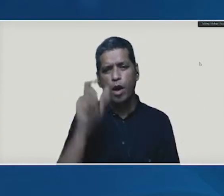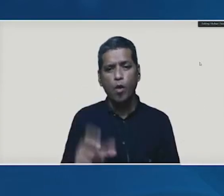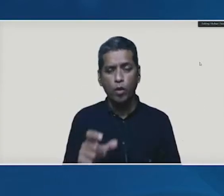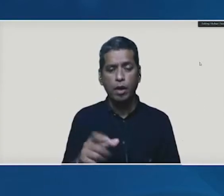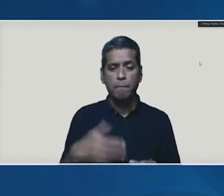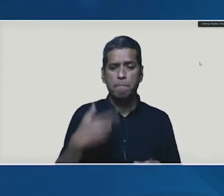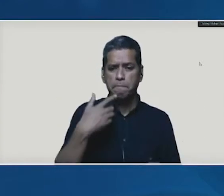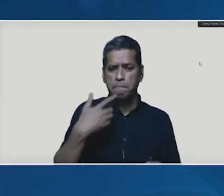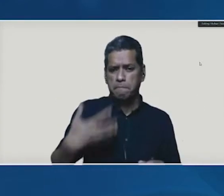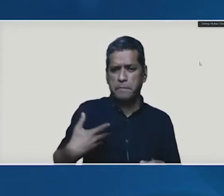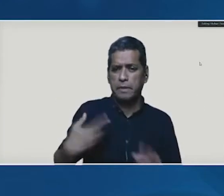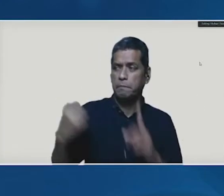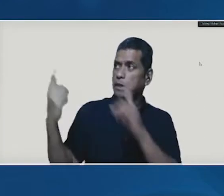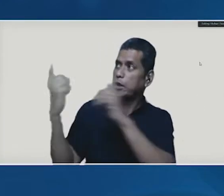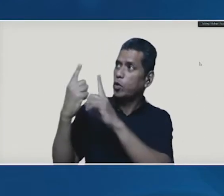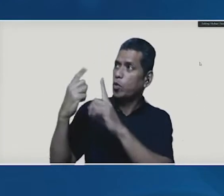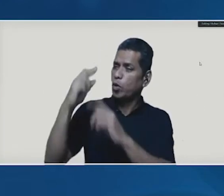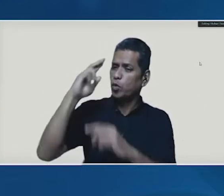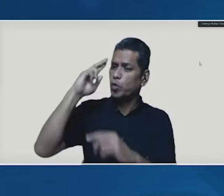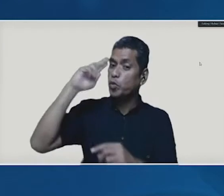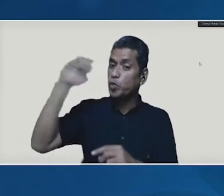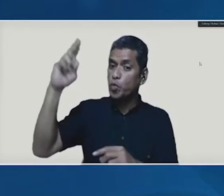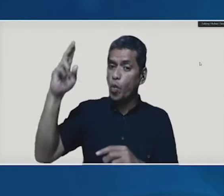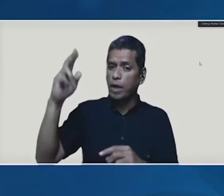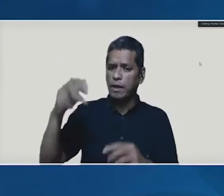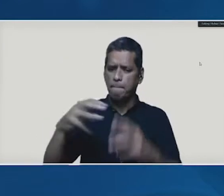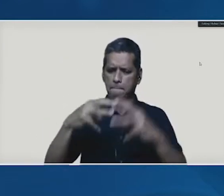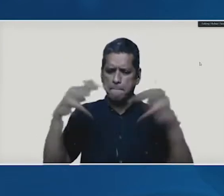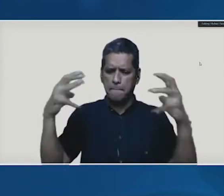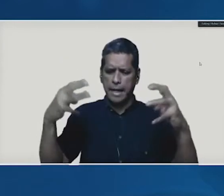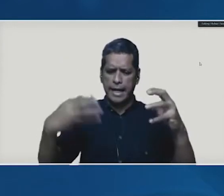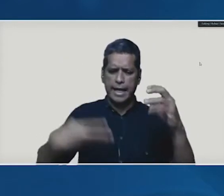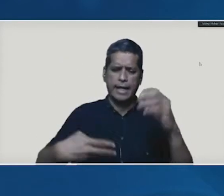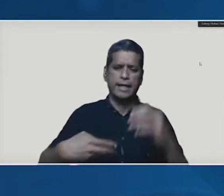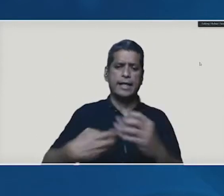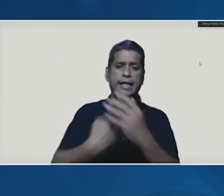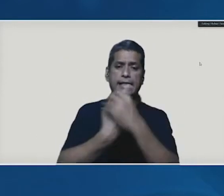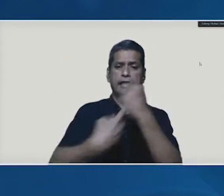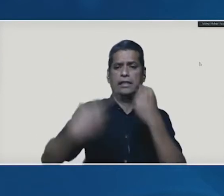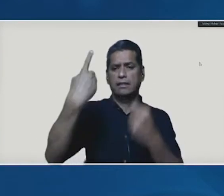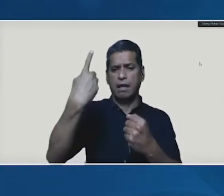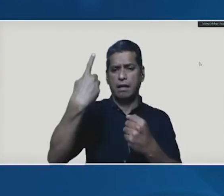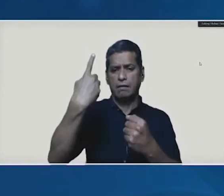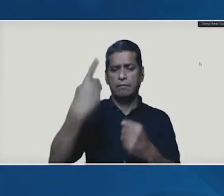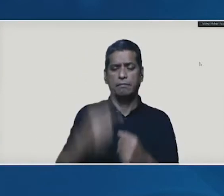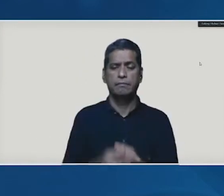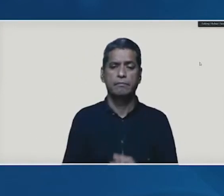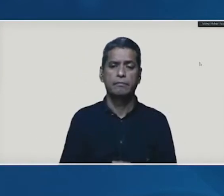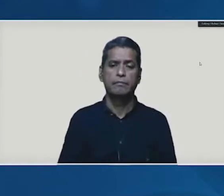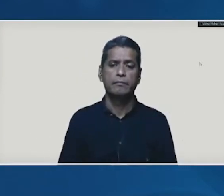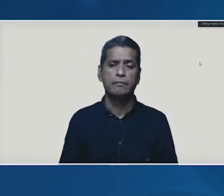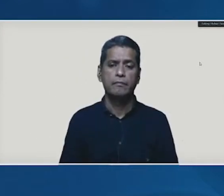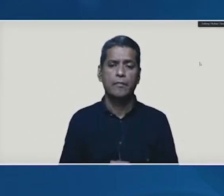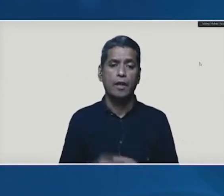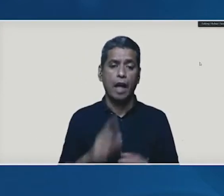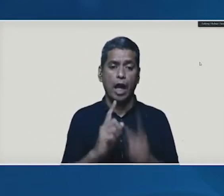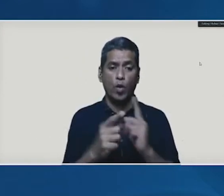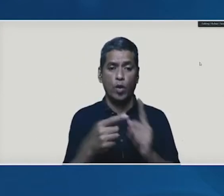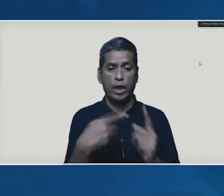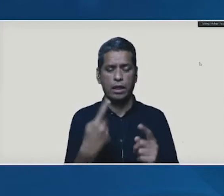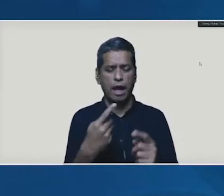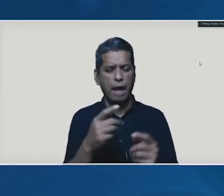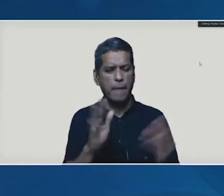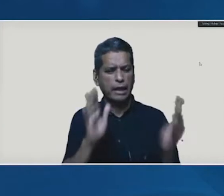dengan Tuhan Yang Maha Esa itu untuk menghadap mengajak ketika menghadapi kesulitan-kesulitan hidup ini